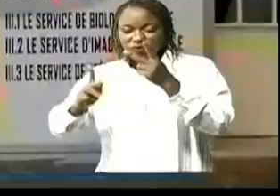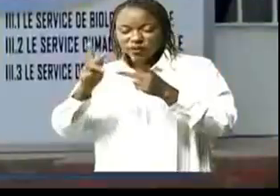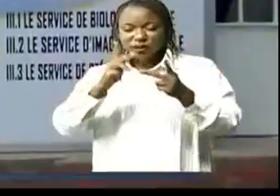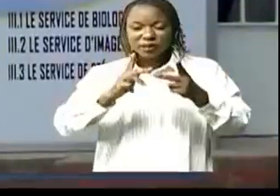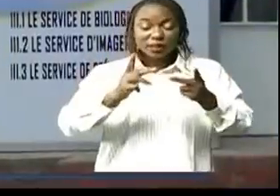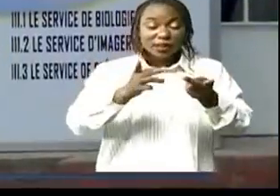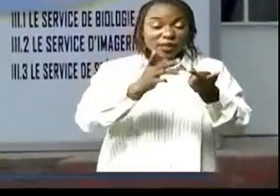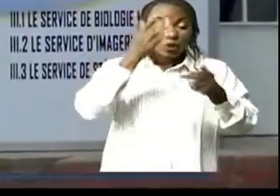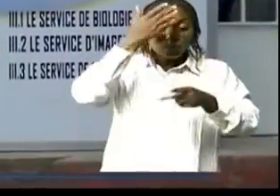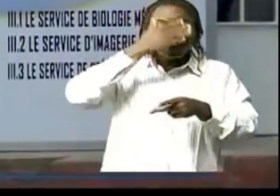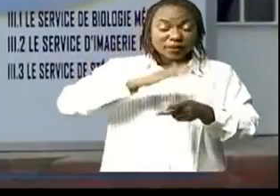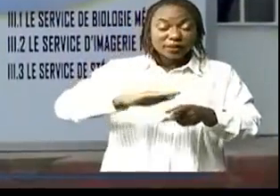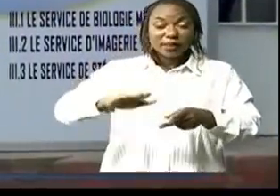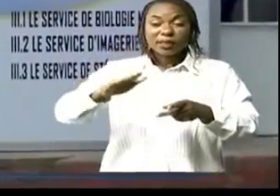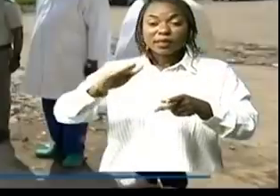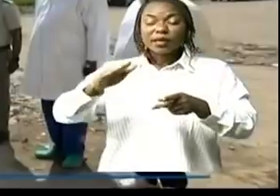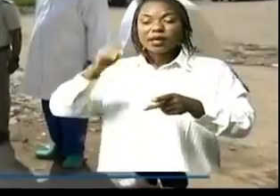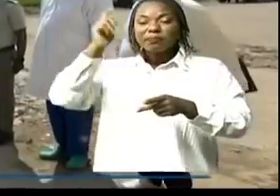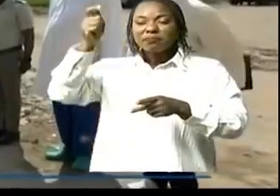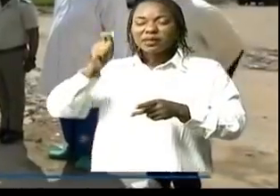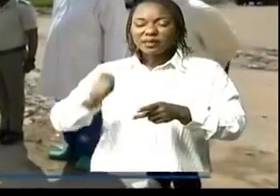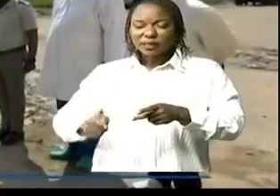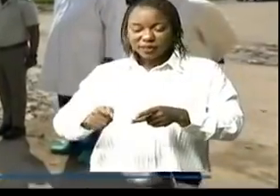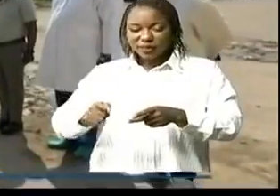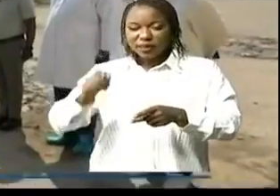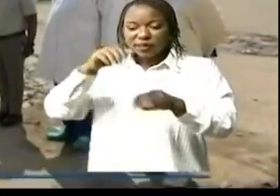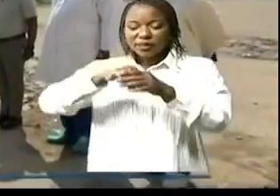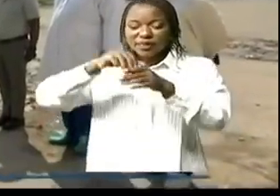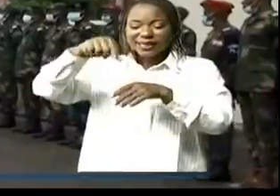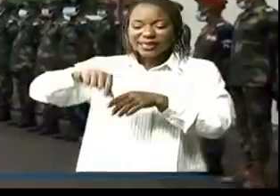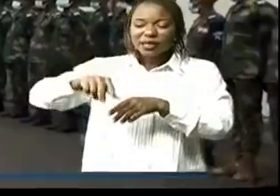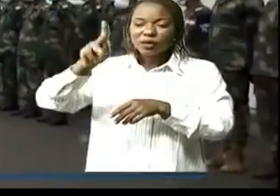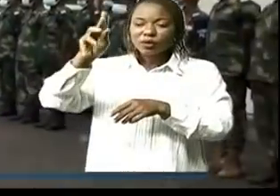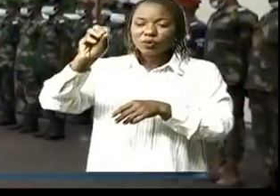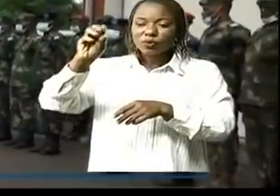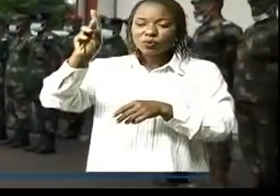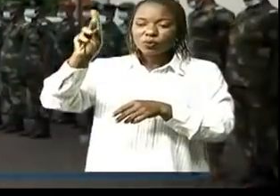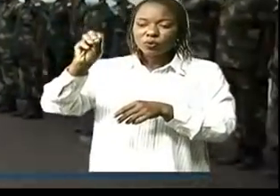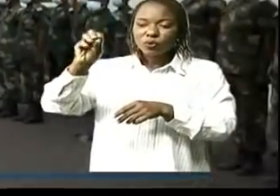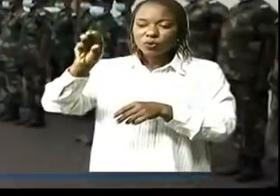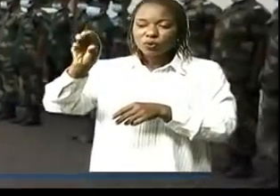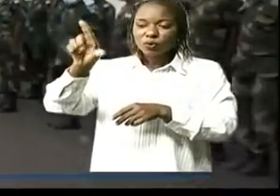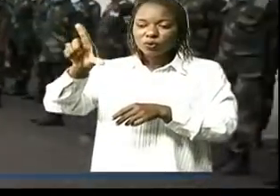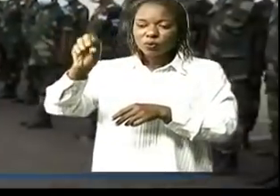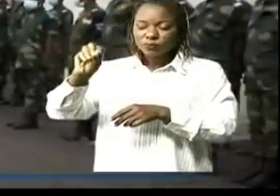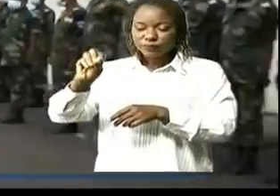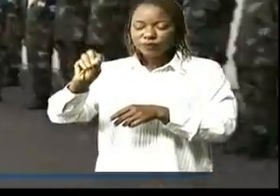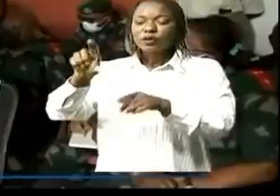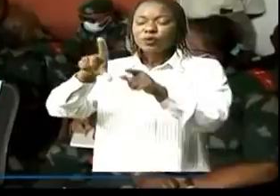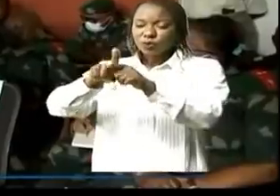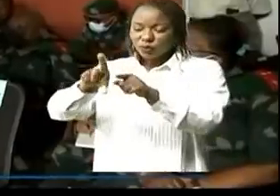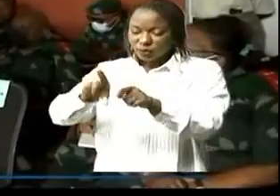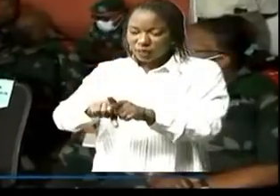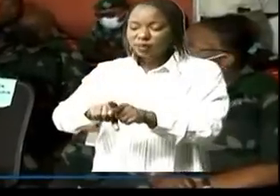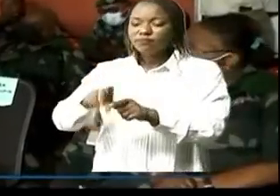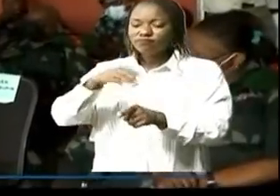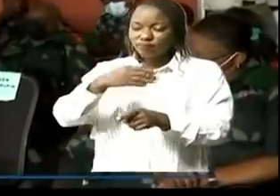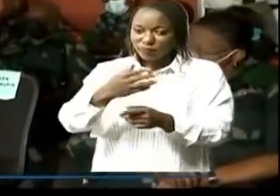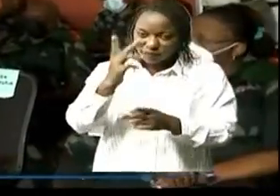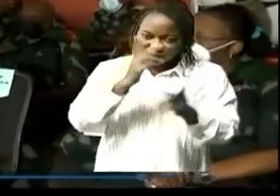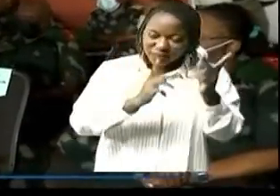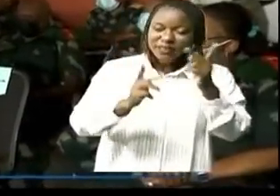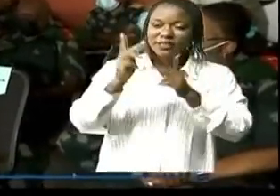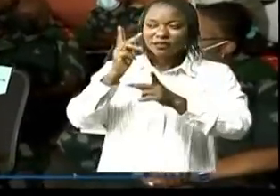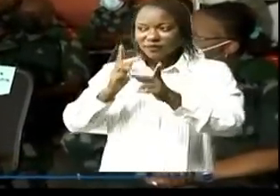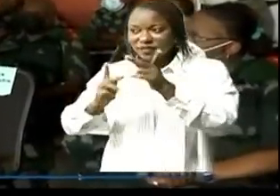militaire, l'hôpital militaire central du camp lieutenant-colonel Kokolo et l'école d'application de santé militaire CAP située à l'école logistique. Le